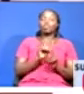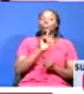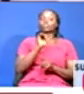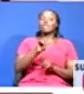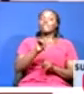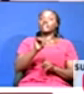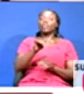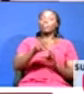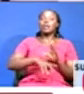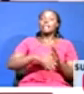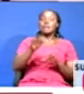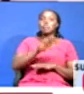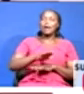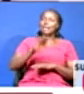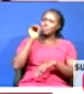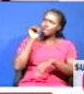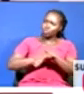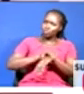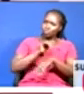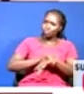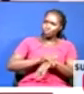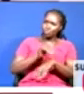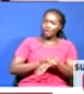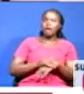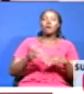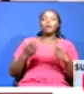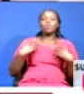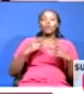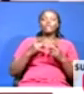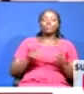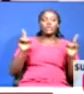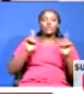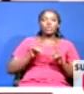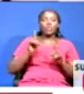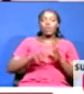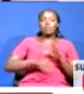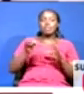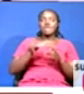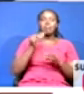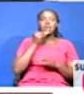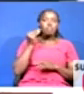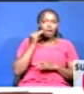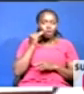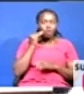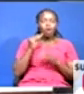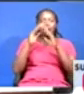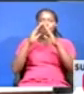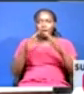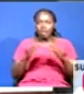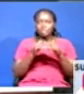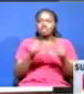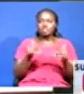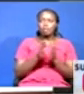kupata mahali pazuri wananchi wetu watapata makao, watapata manyumba. I am a